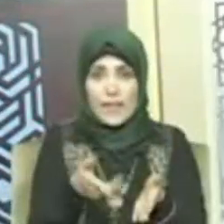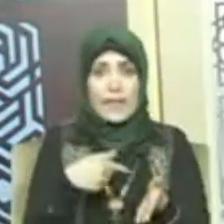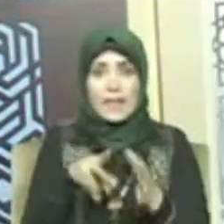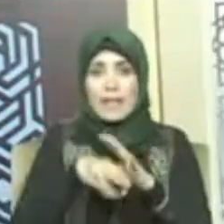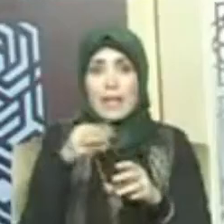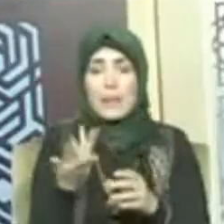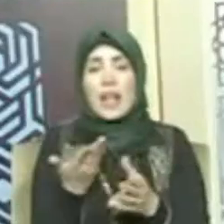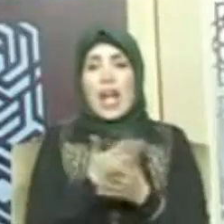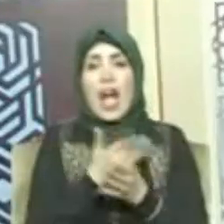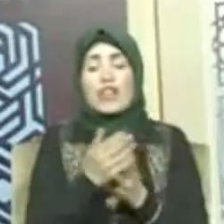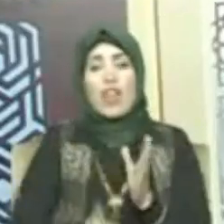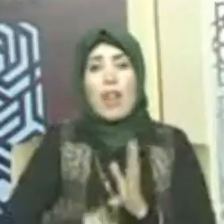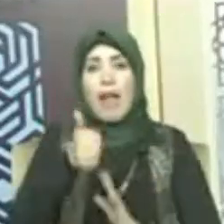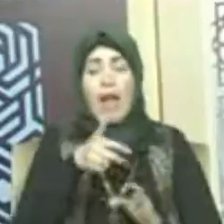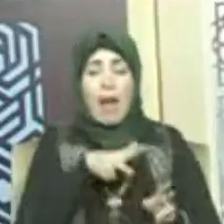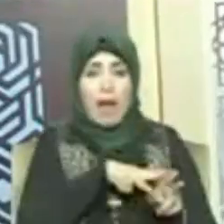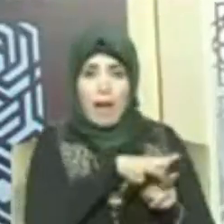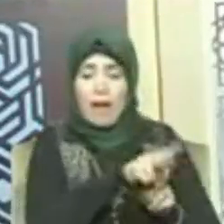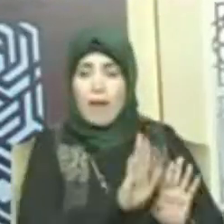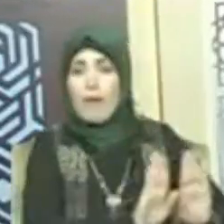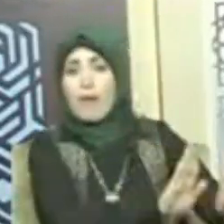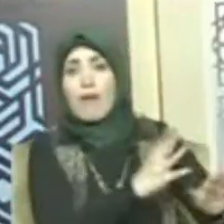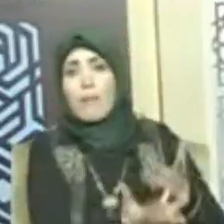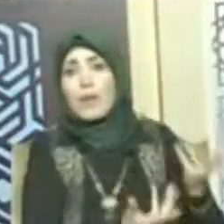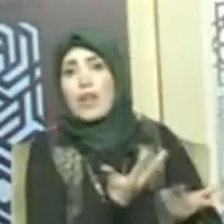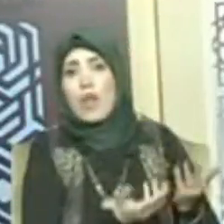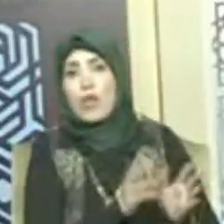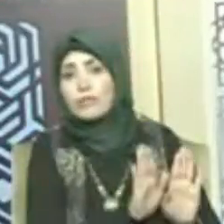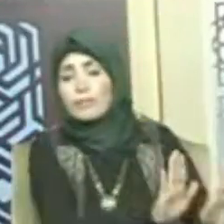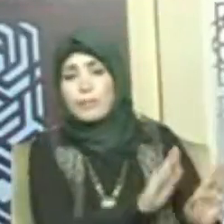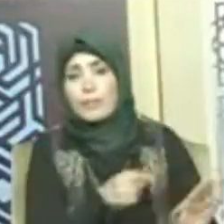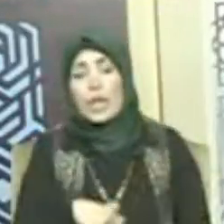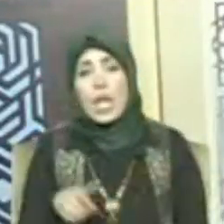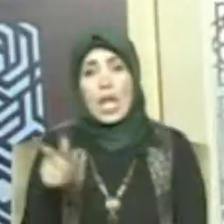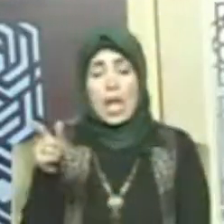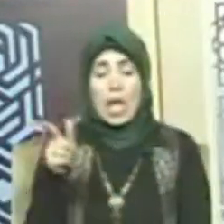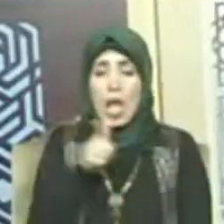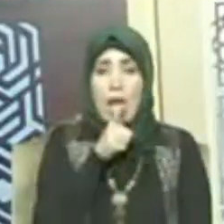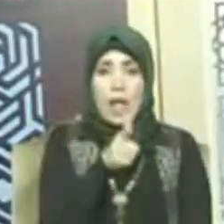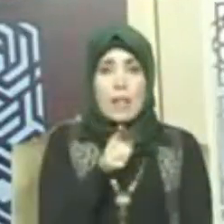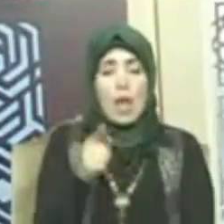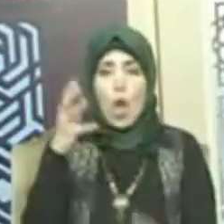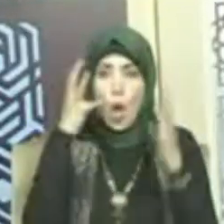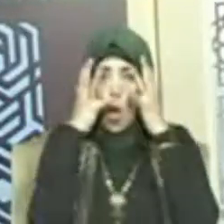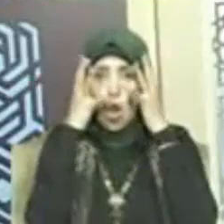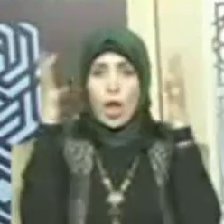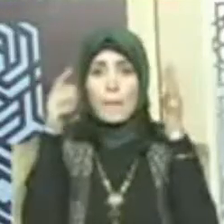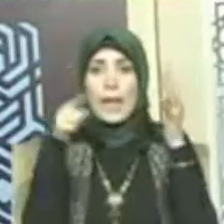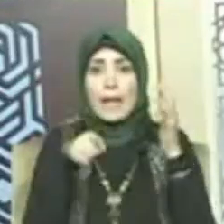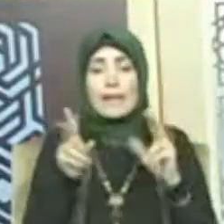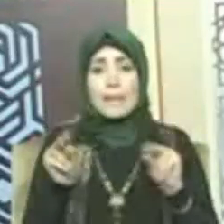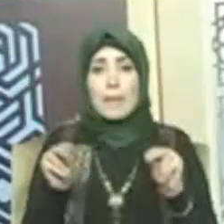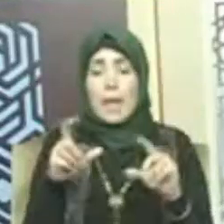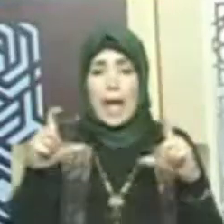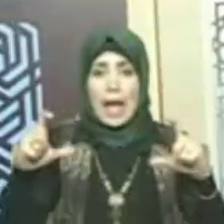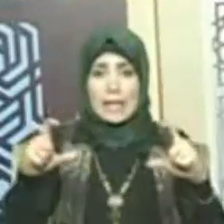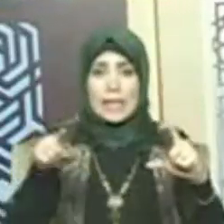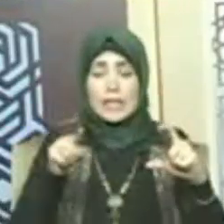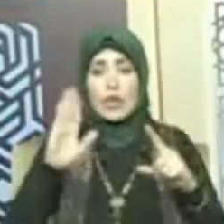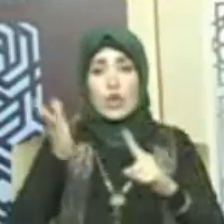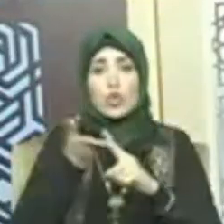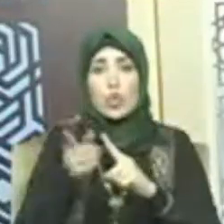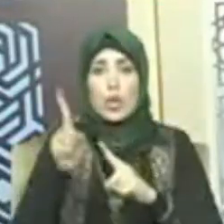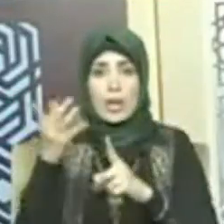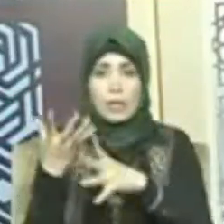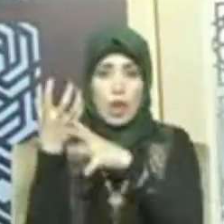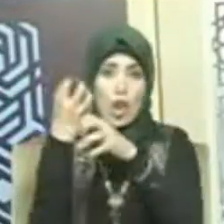العتق من النار؟ ذكر العلماء استنباطا من أحاديث سيدنا رسول